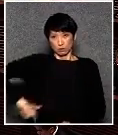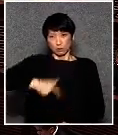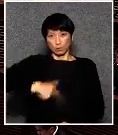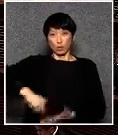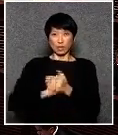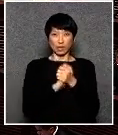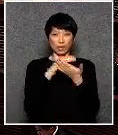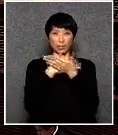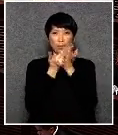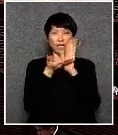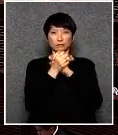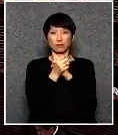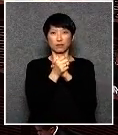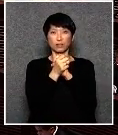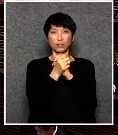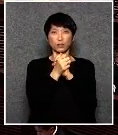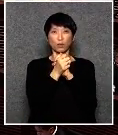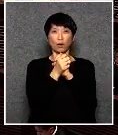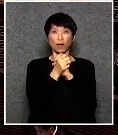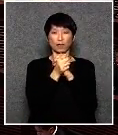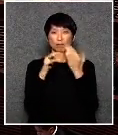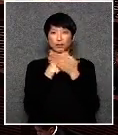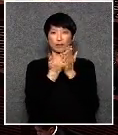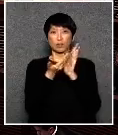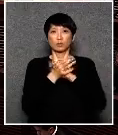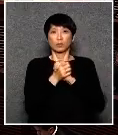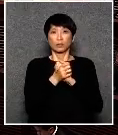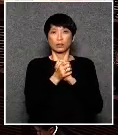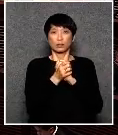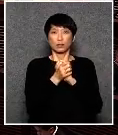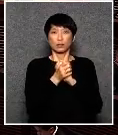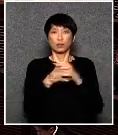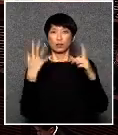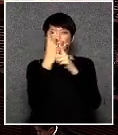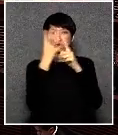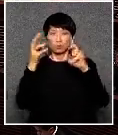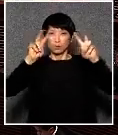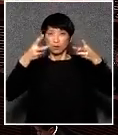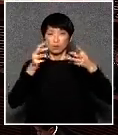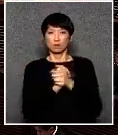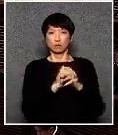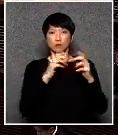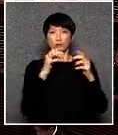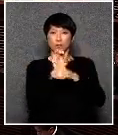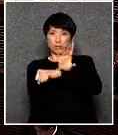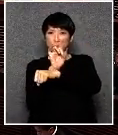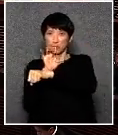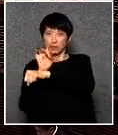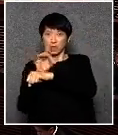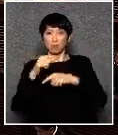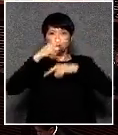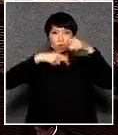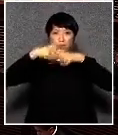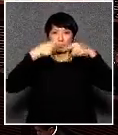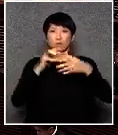對一項重複總目裏邊，即係話喺呢個14個總目裏邊，你每項講15分鐘